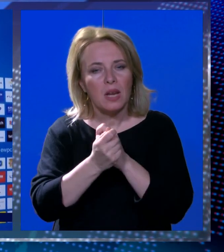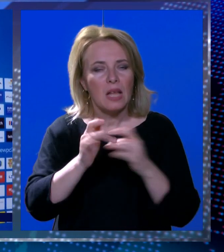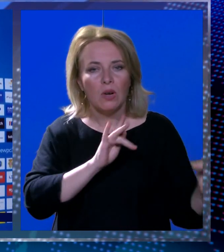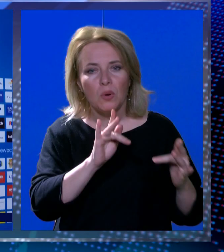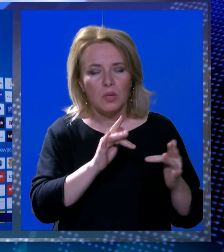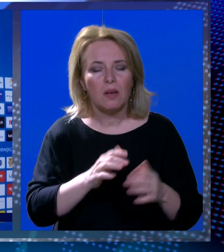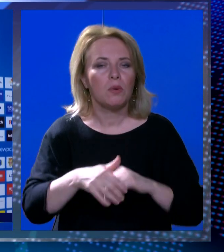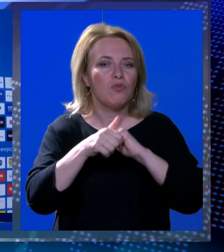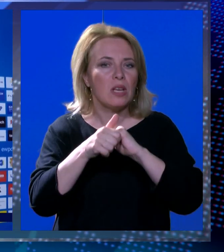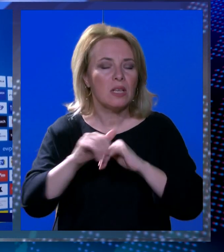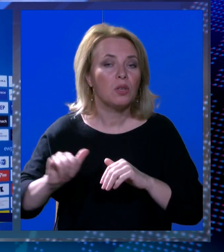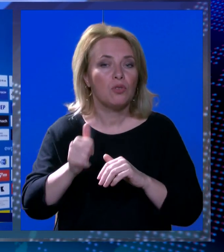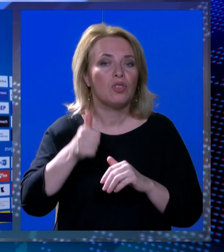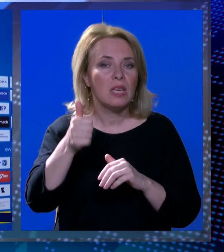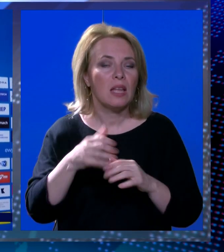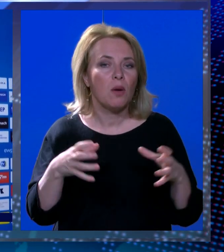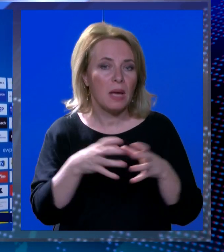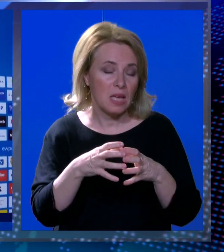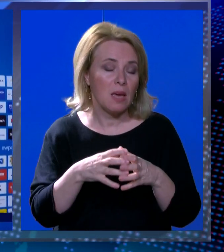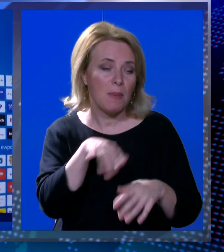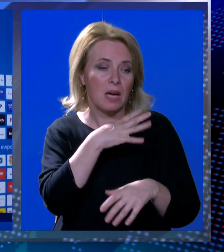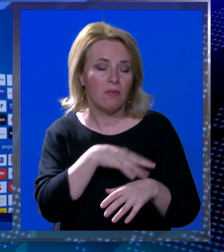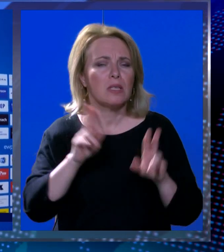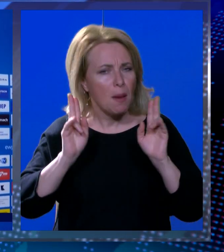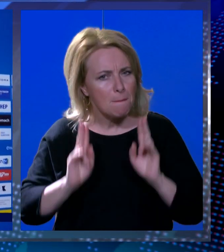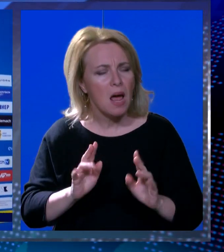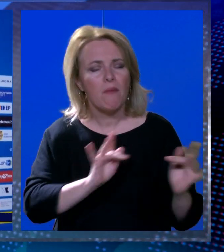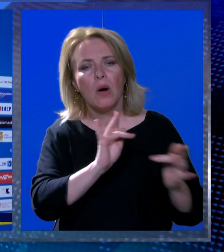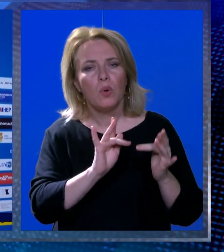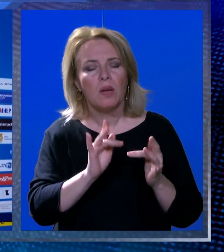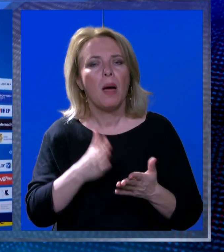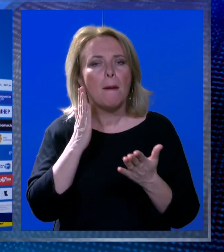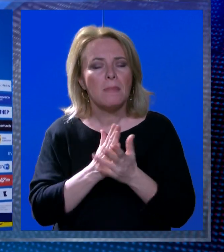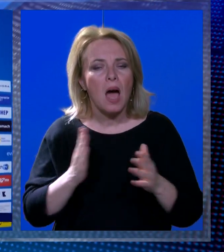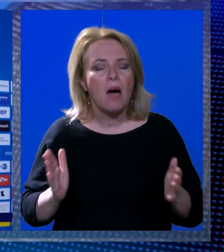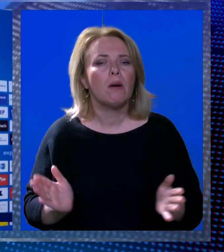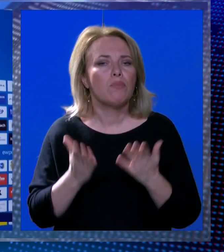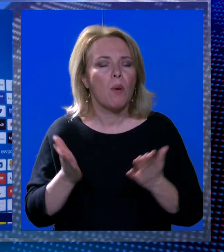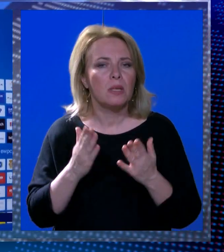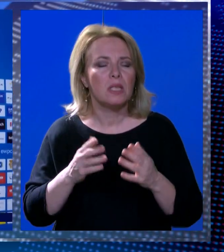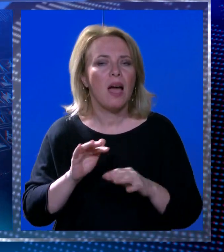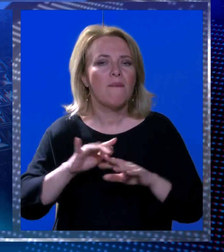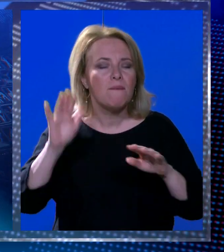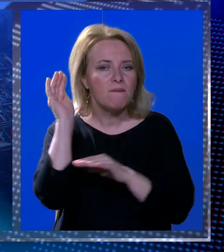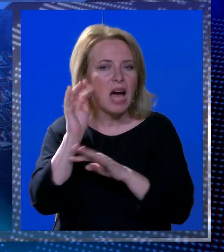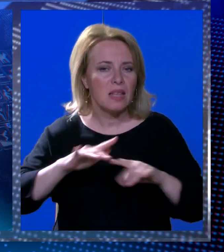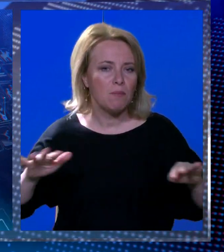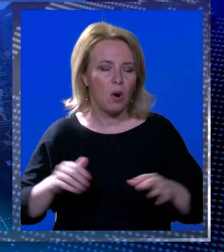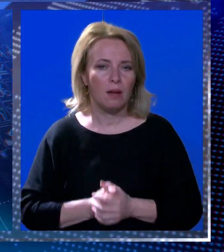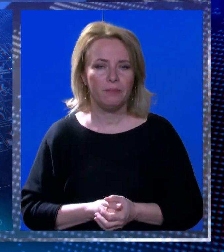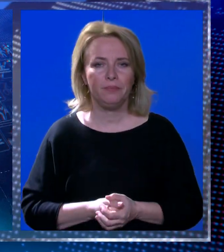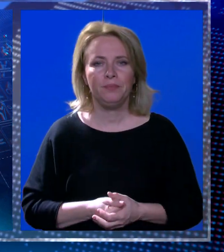preokrenuli utakmicu, tako da čestitke još jednom, čestitke ekipi Hrvatske, prava utakmica, prava promocija vaterpola.